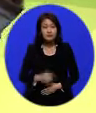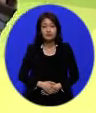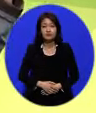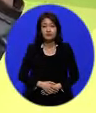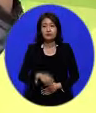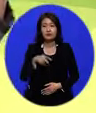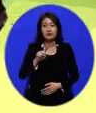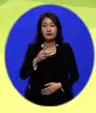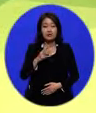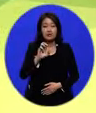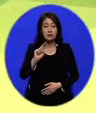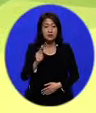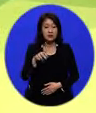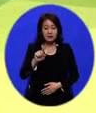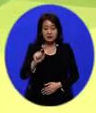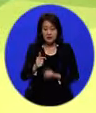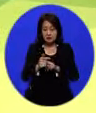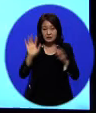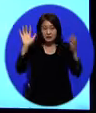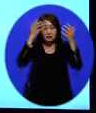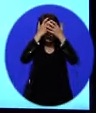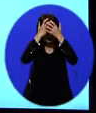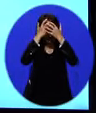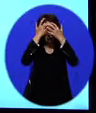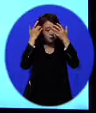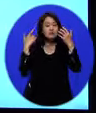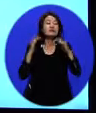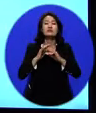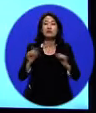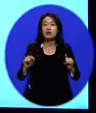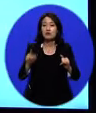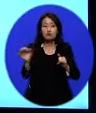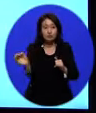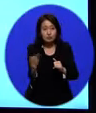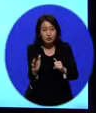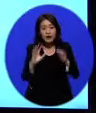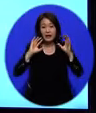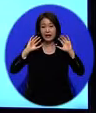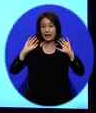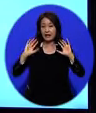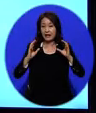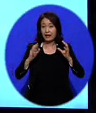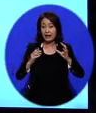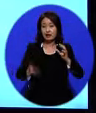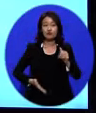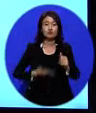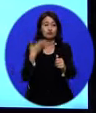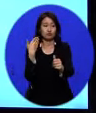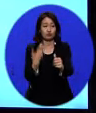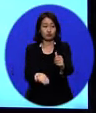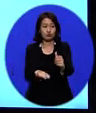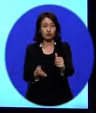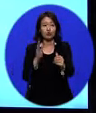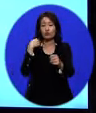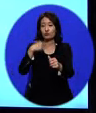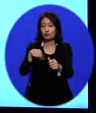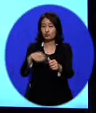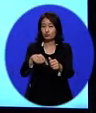살만칸. 살만칸은 인도 사람이에요. 칸 아카데미 혹시 들어보셨나요? 무료로 아이들에게 제공해줘요.